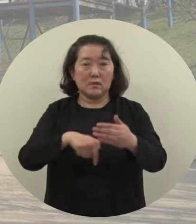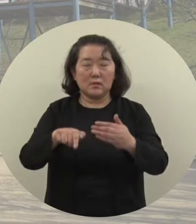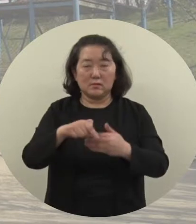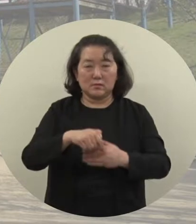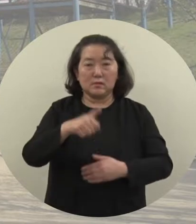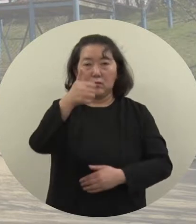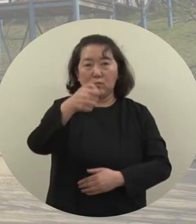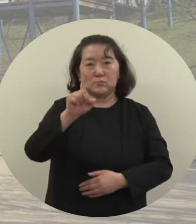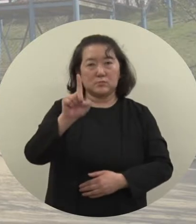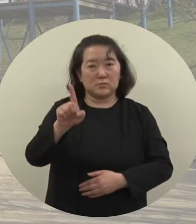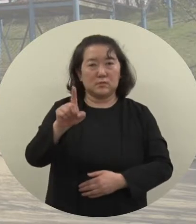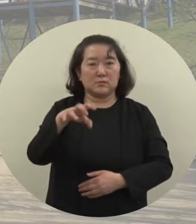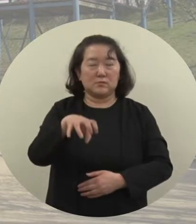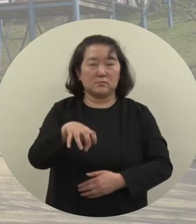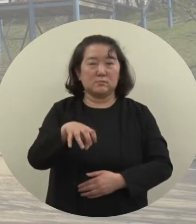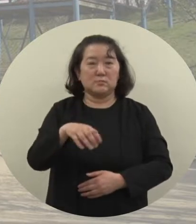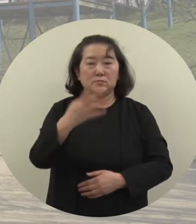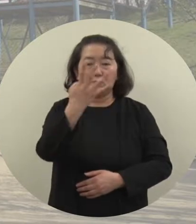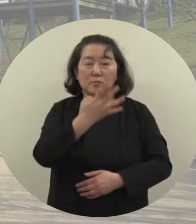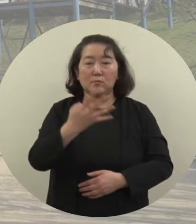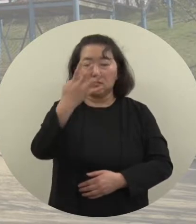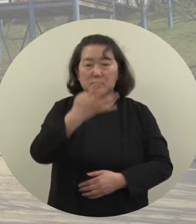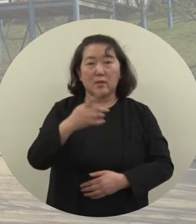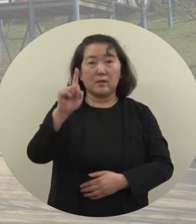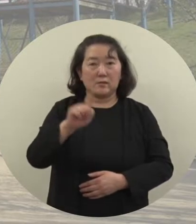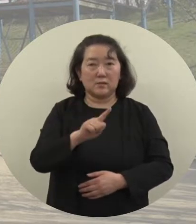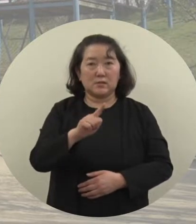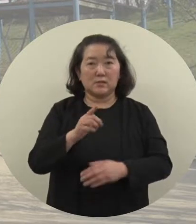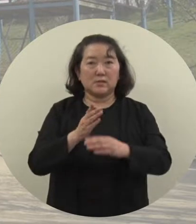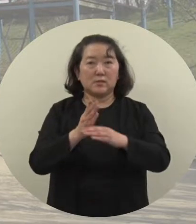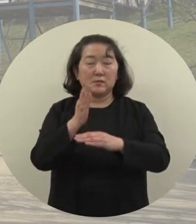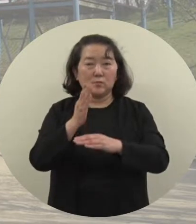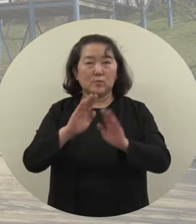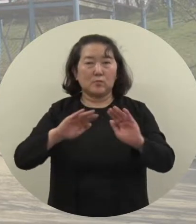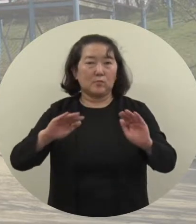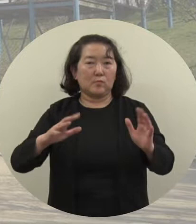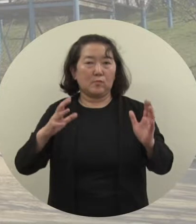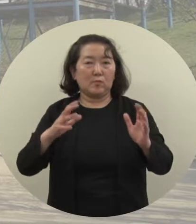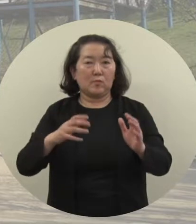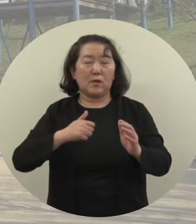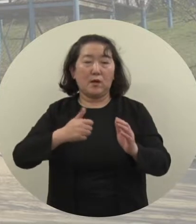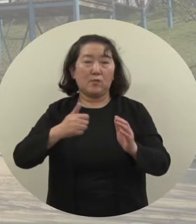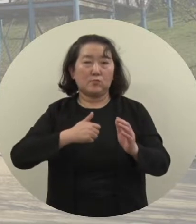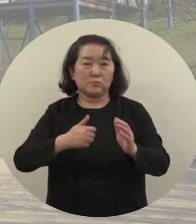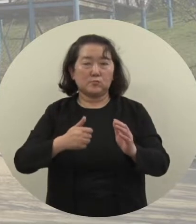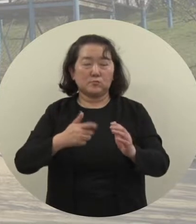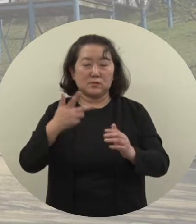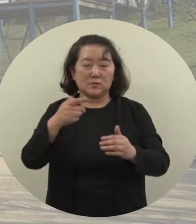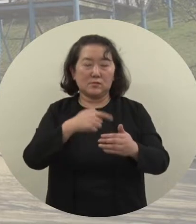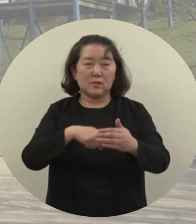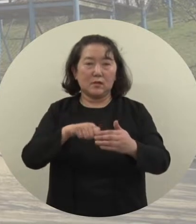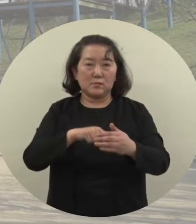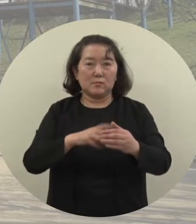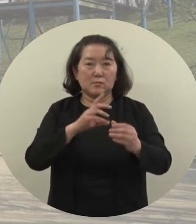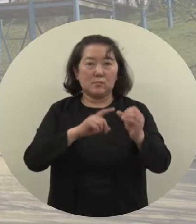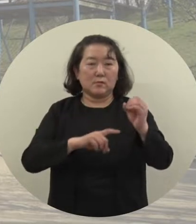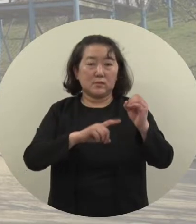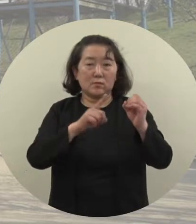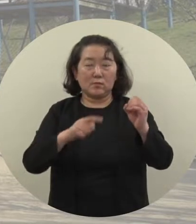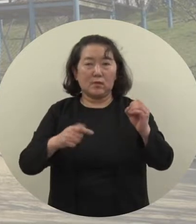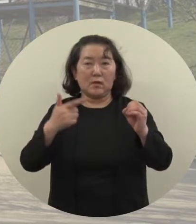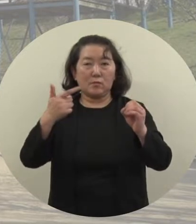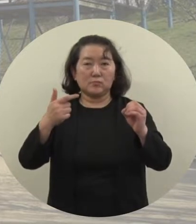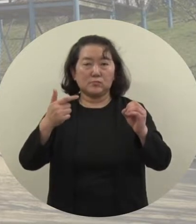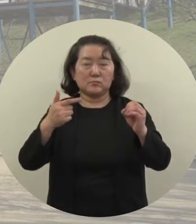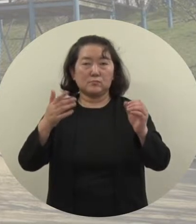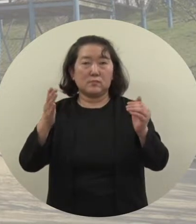り、4000人余りの園児たちが通園。市内の0歳から6歳までの乳幼児のうち、およ